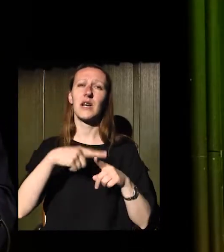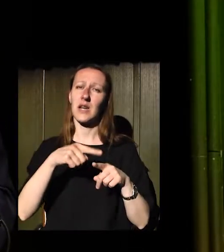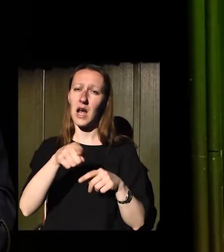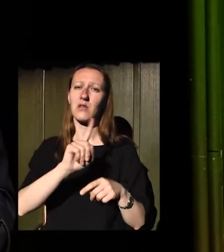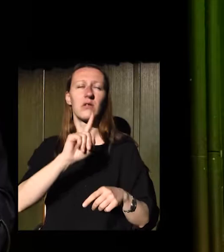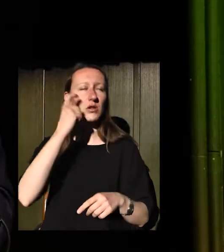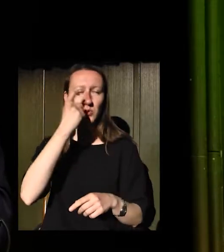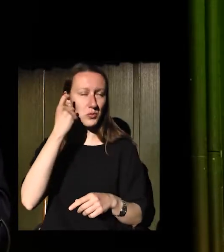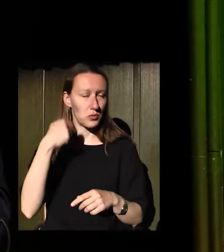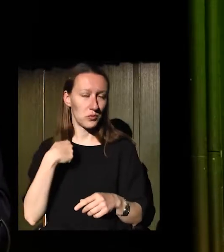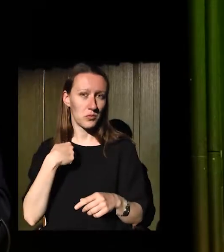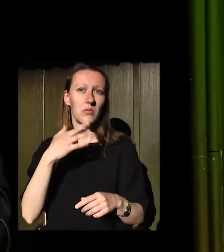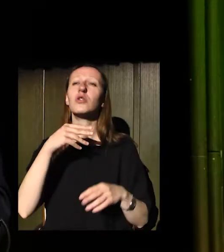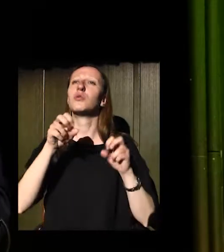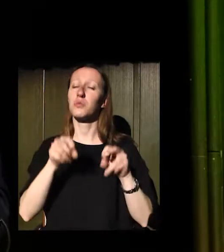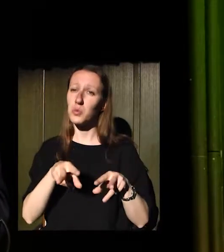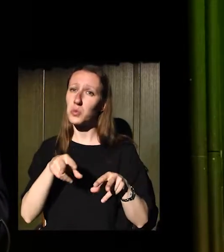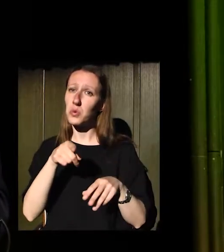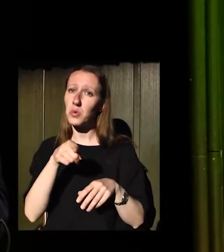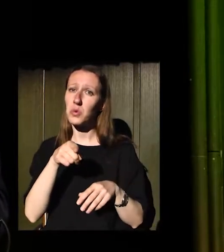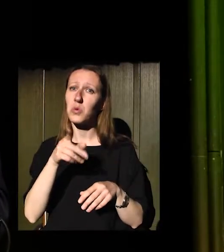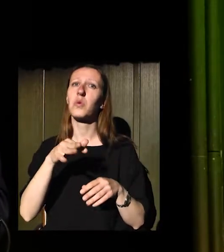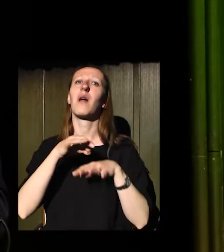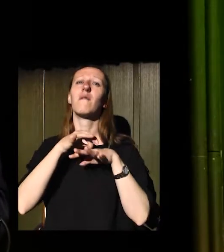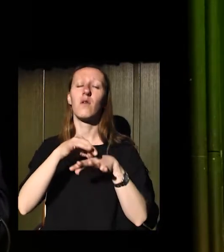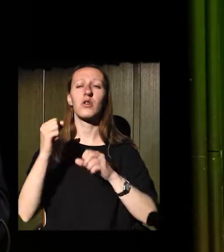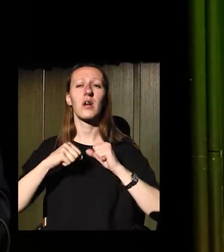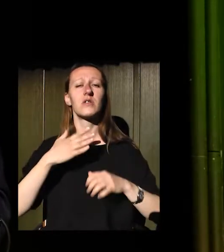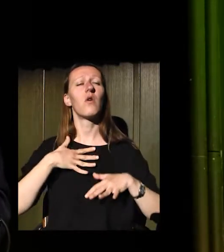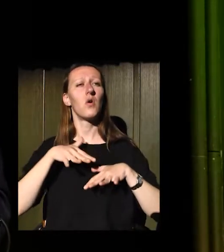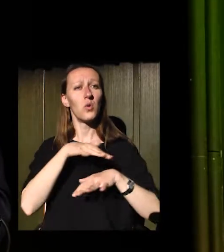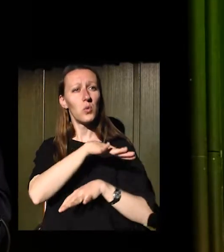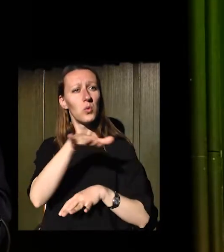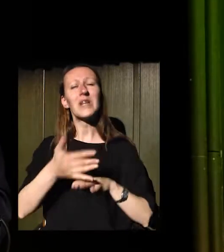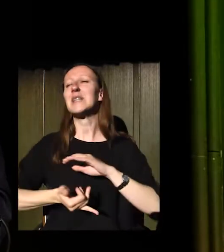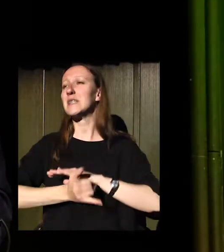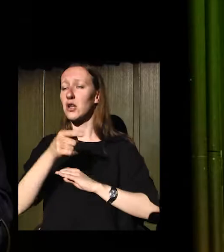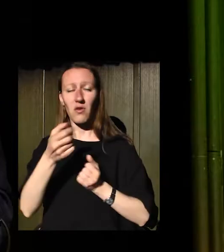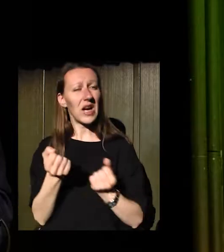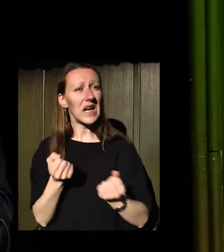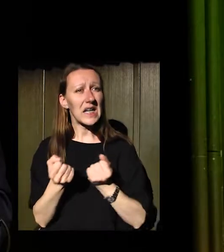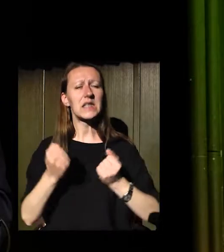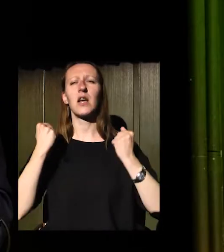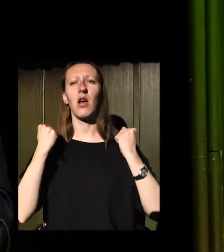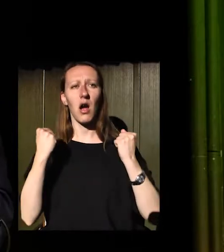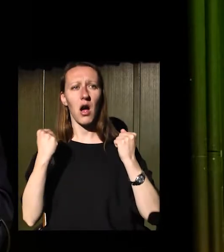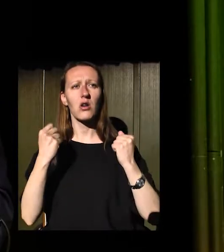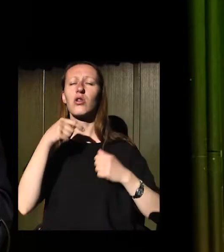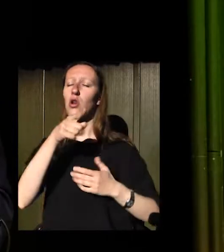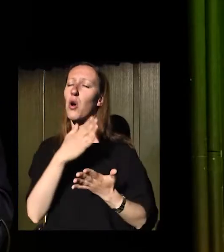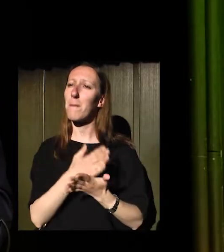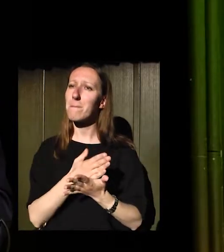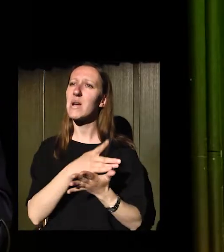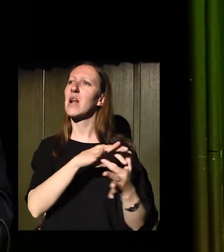razloga uopće ne sumnjam da će Pula, vođena karakterom svojih građana, izaći iz ove krize snažnija jer je to